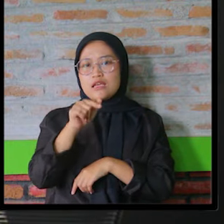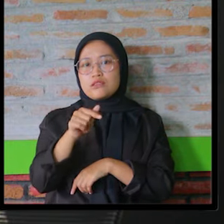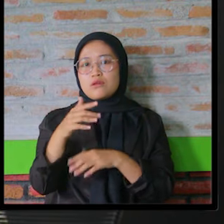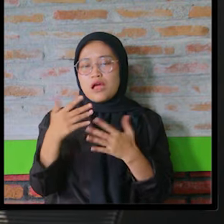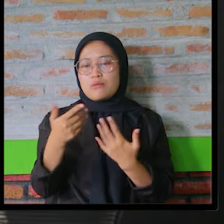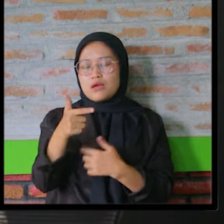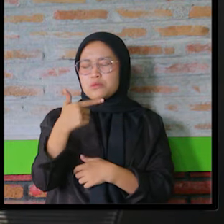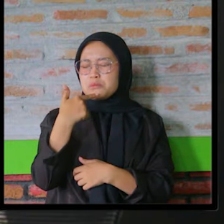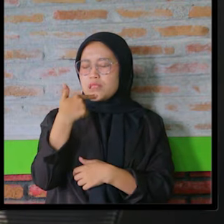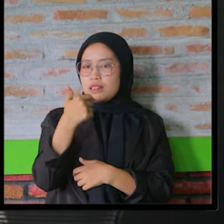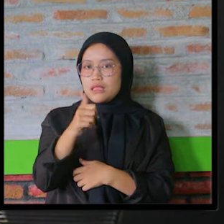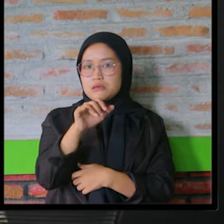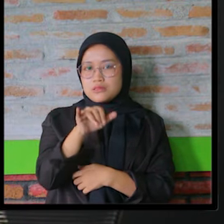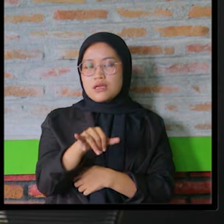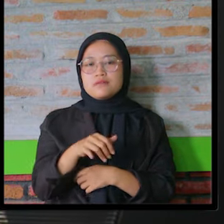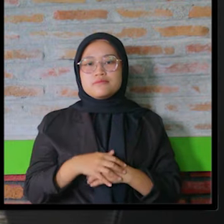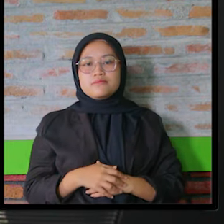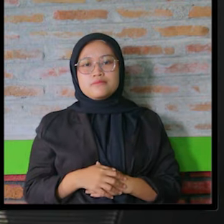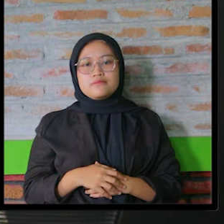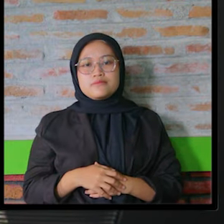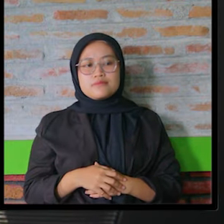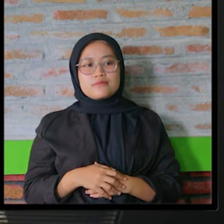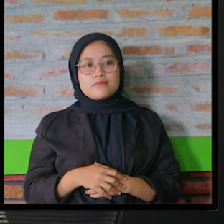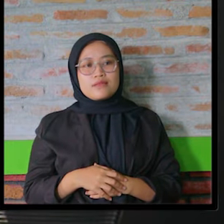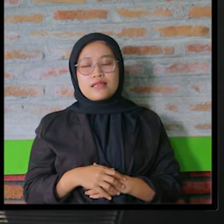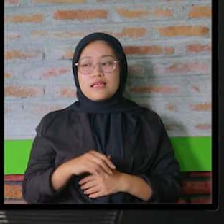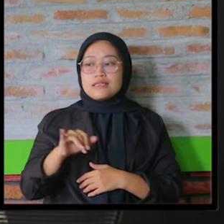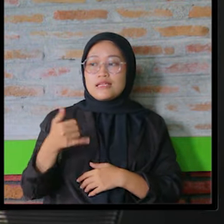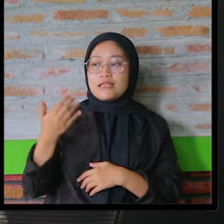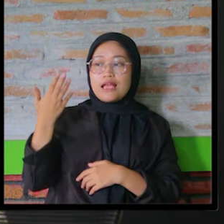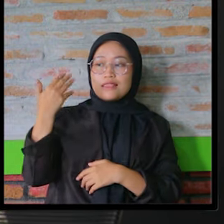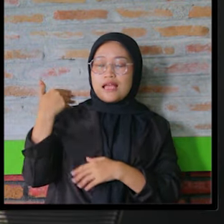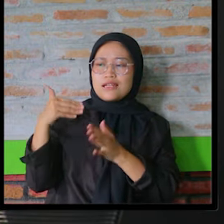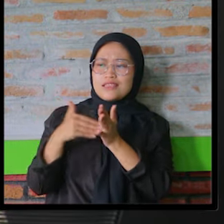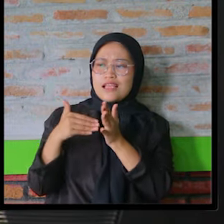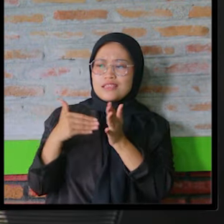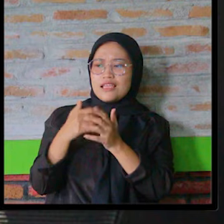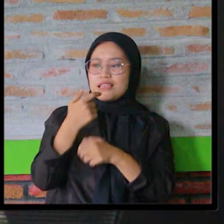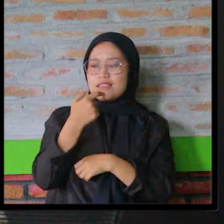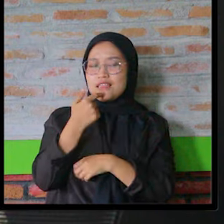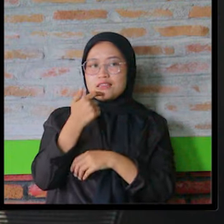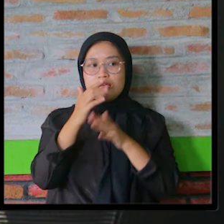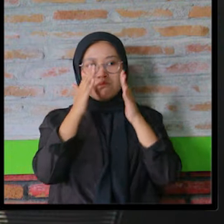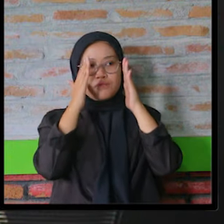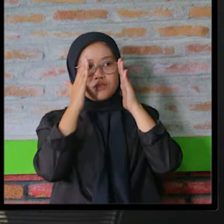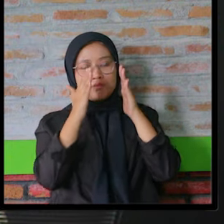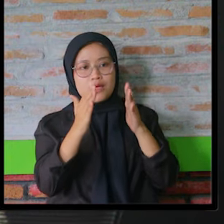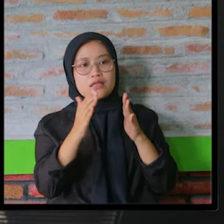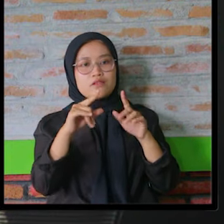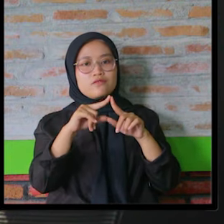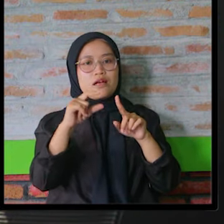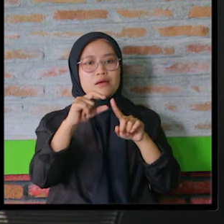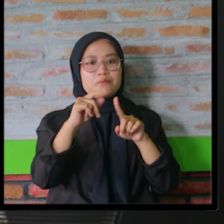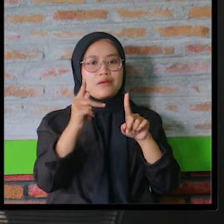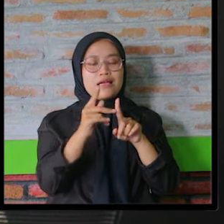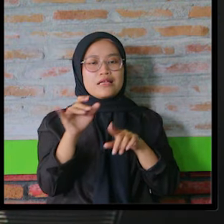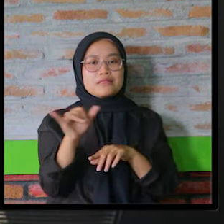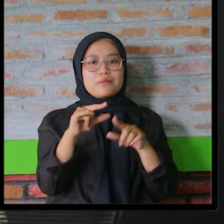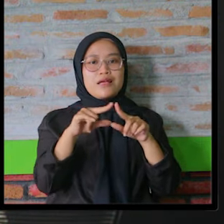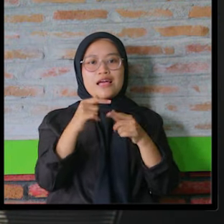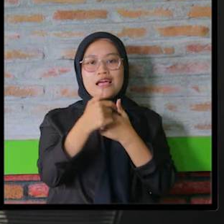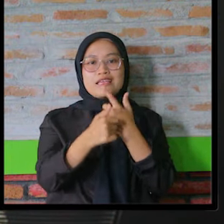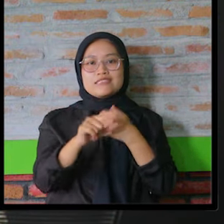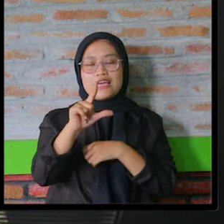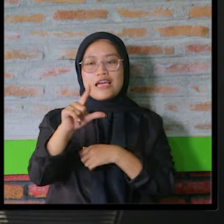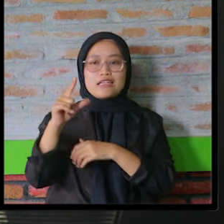Iya sat penting oke jadi tadi tantangannya terkait perspektif aph kemudian juga ayl-nya tadi ya Bu ya akomodasi yang layak itu juga